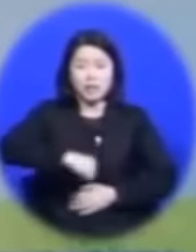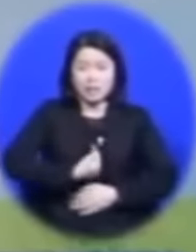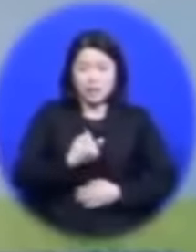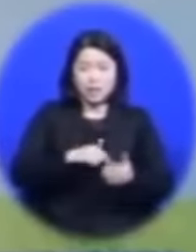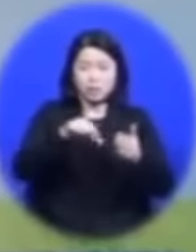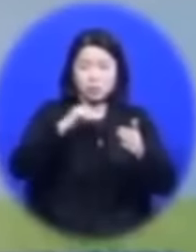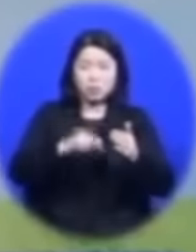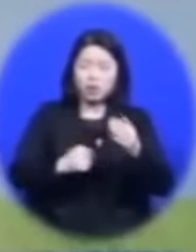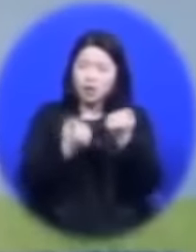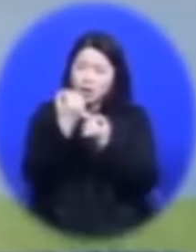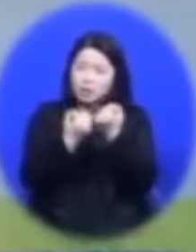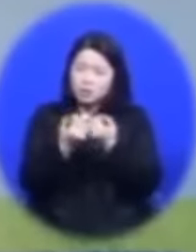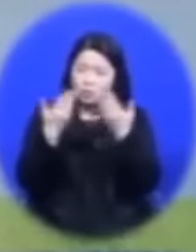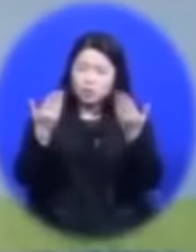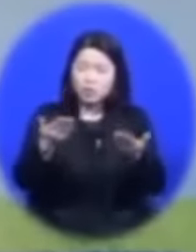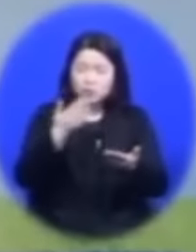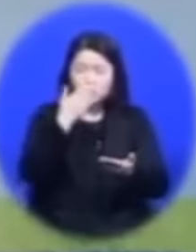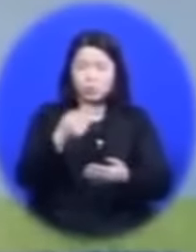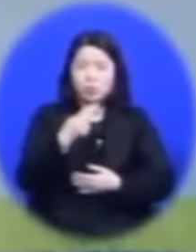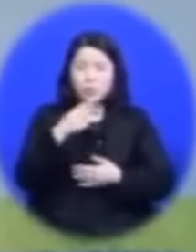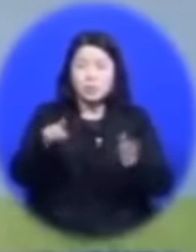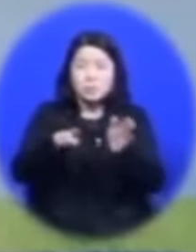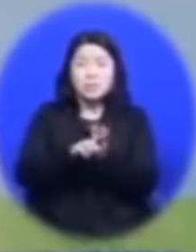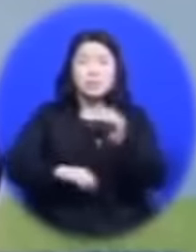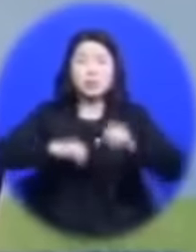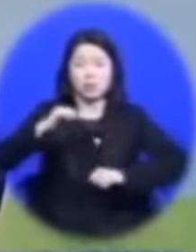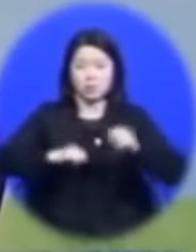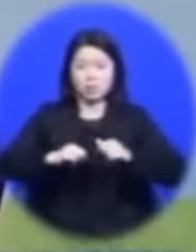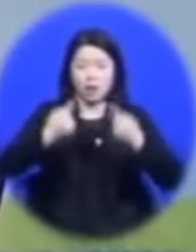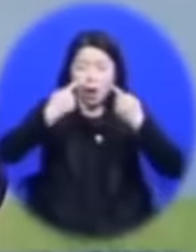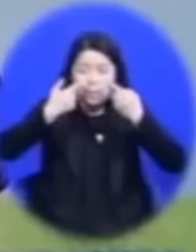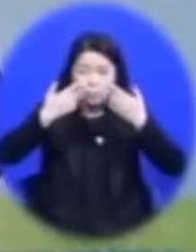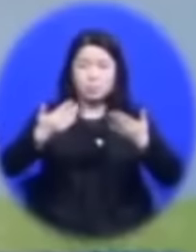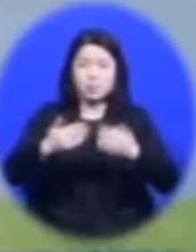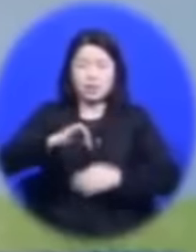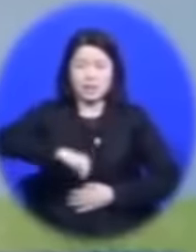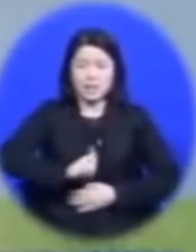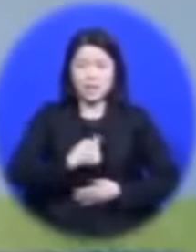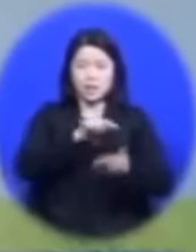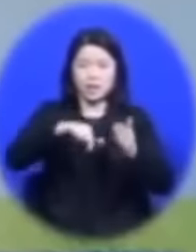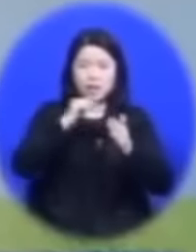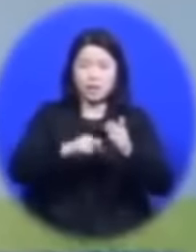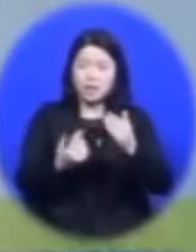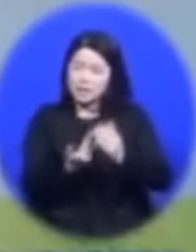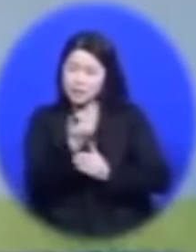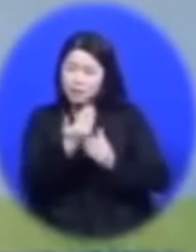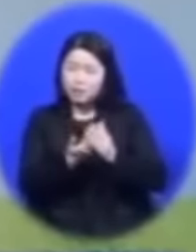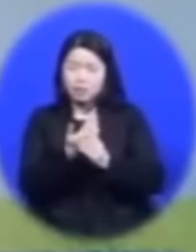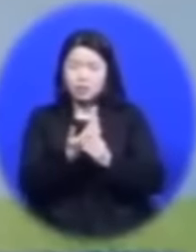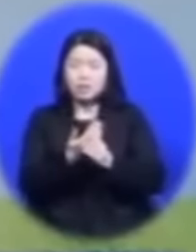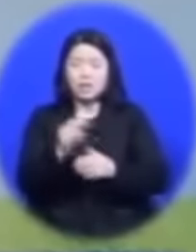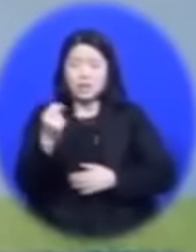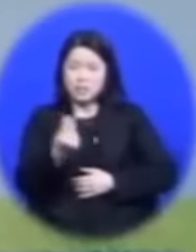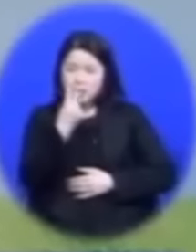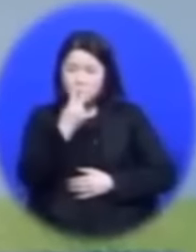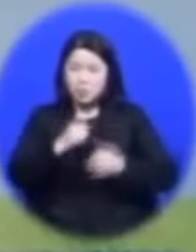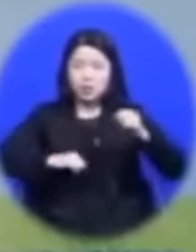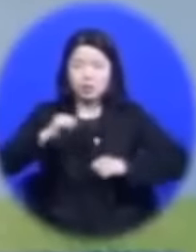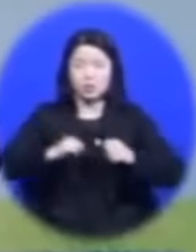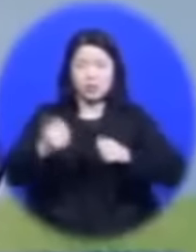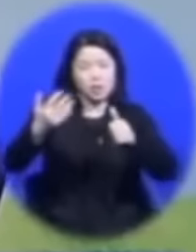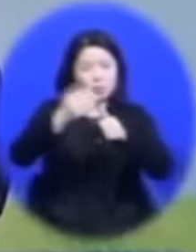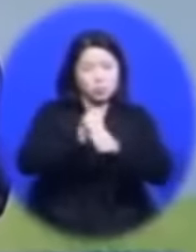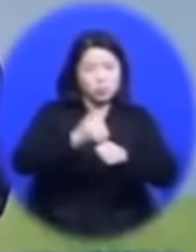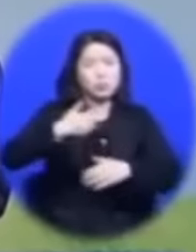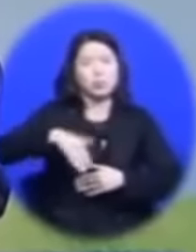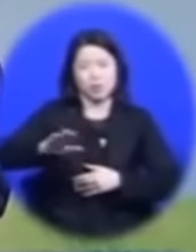속에 설명할 수 없는 믿음의 역사, 분명히 자기 안에 일어나고 있는 생명의 역사를 붙들고